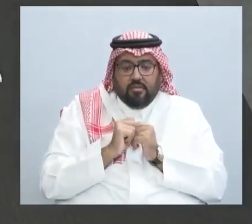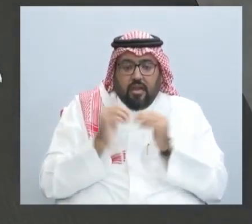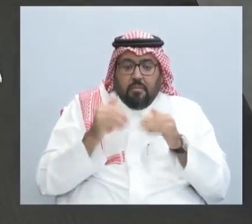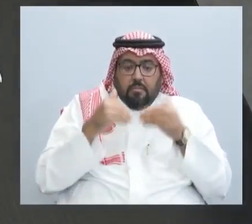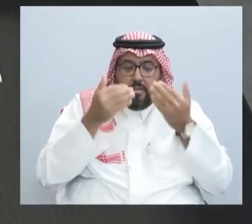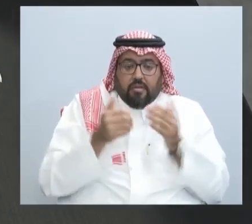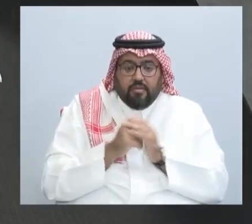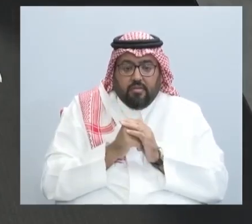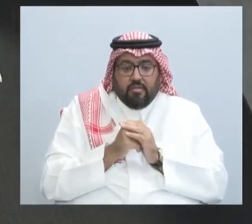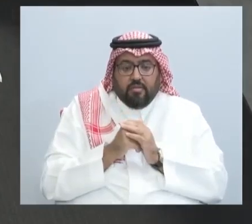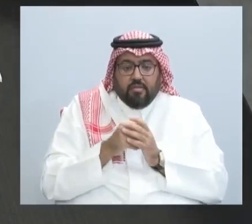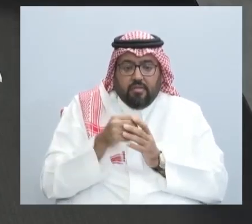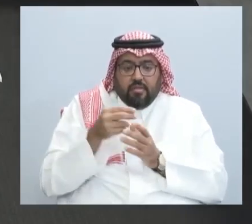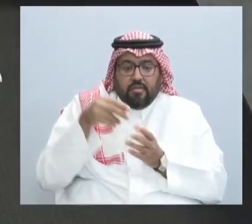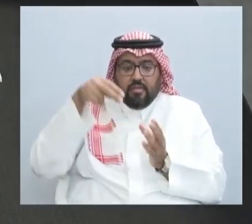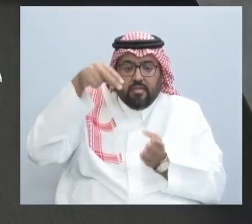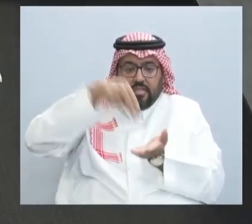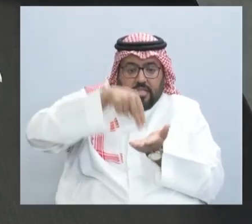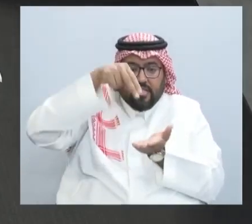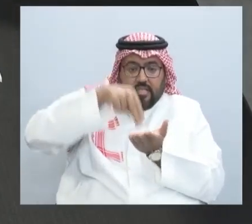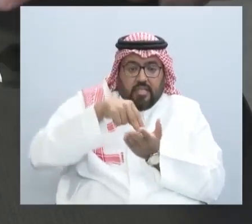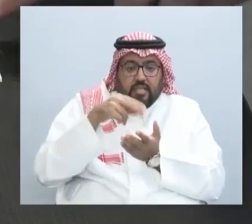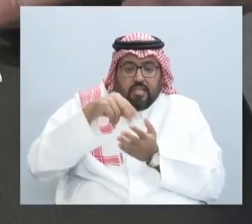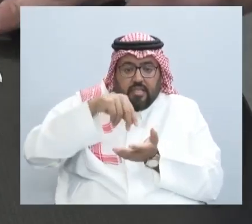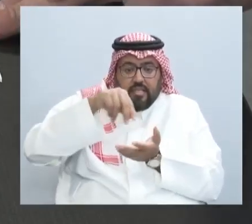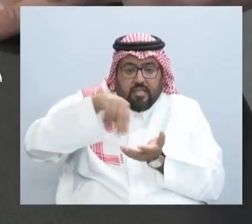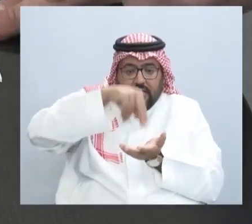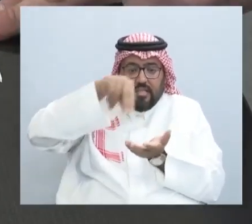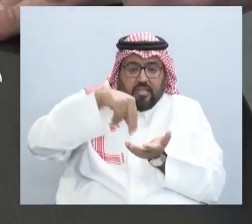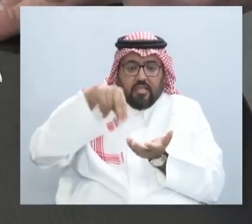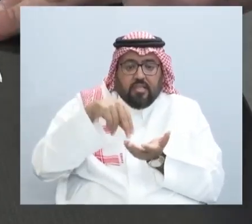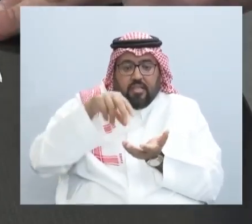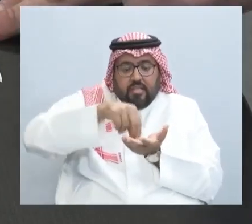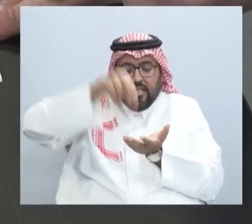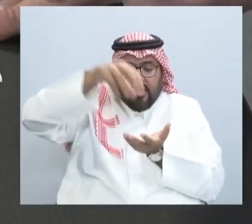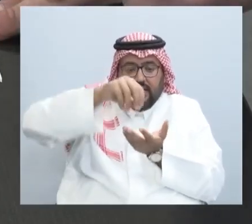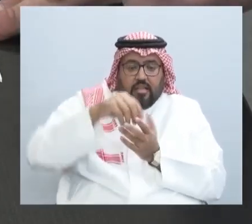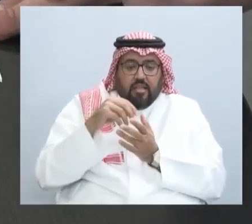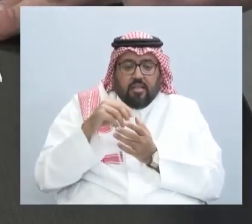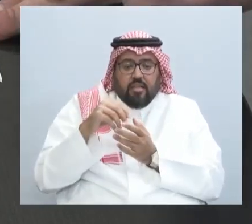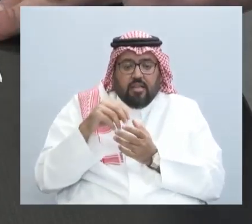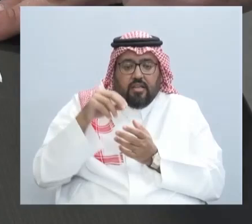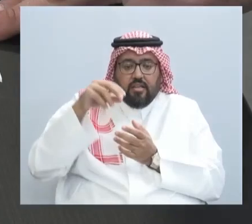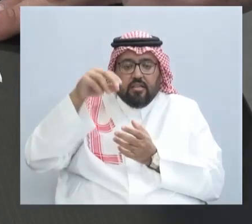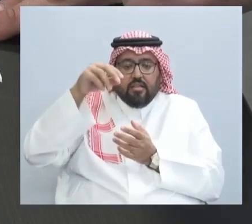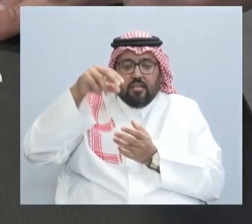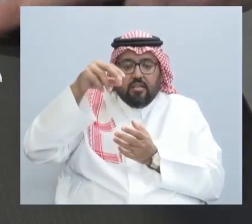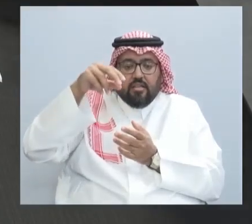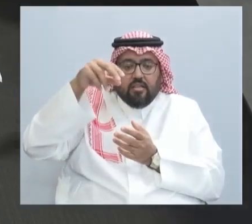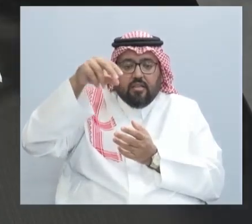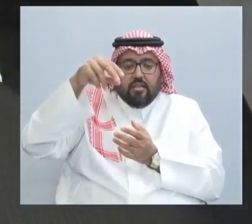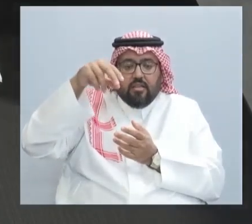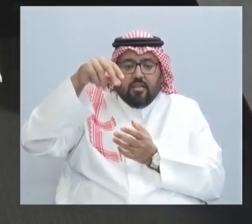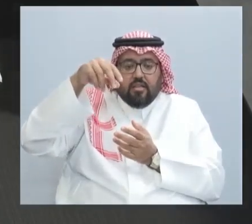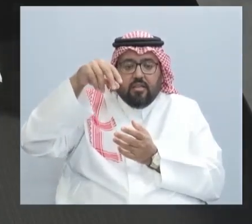الخطوه الاولى عزيزي الطالب سوف نستخدم المغناطيس ونمرره على هذا المخلوط ونشاهد ماذا يحدث لاحظ